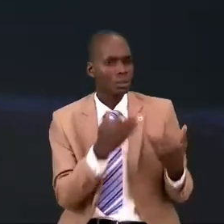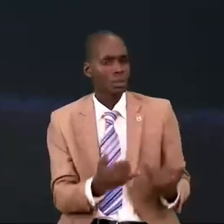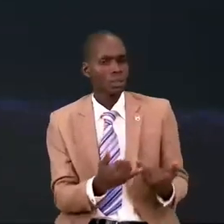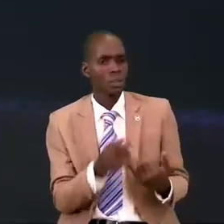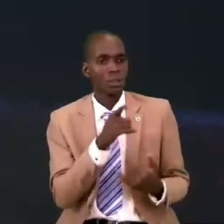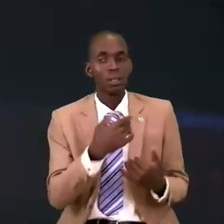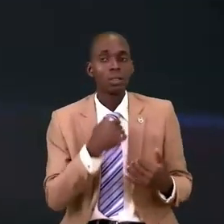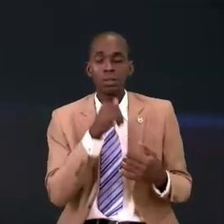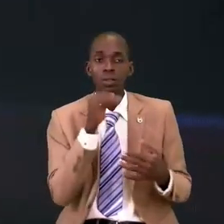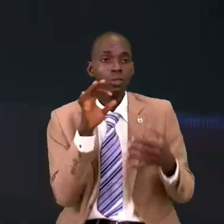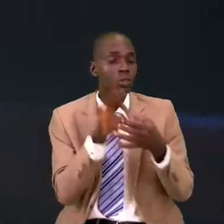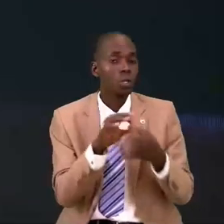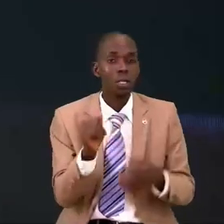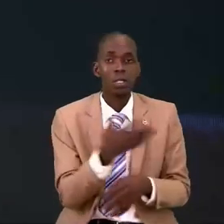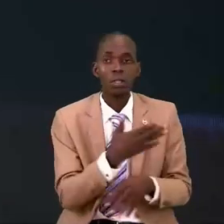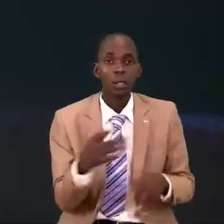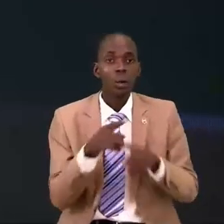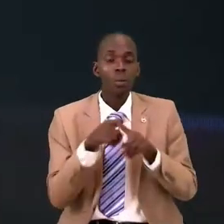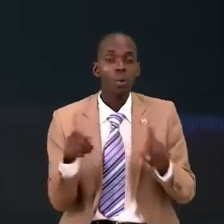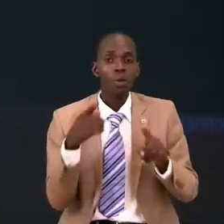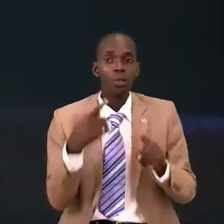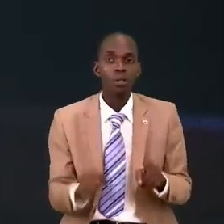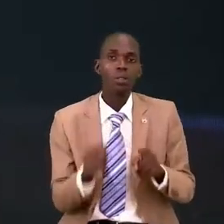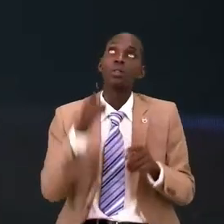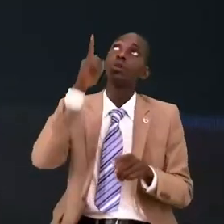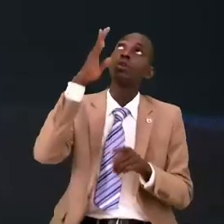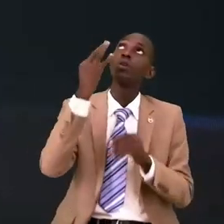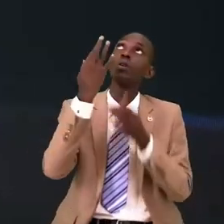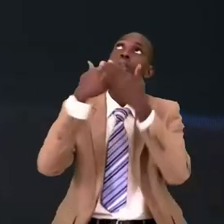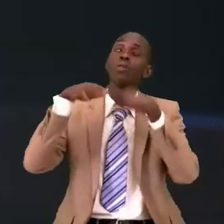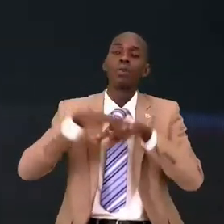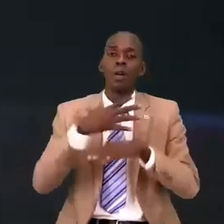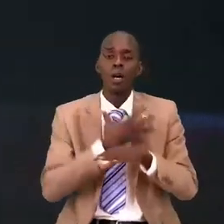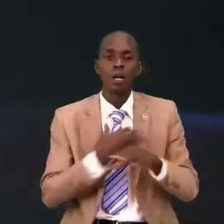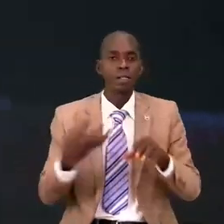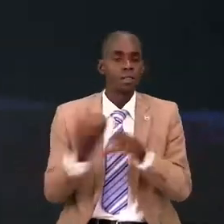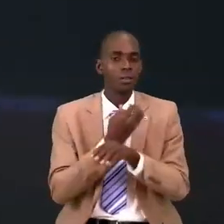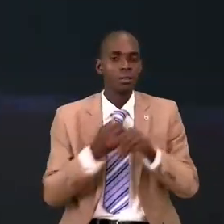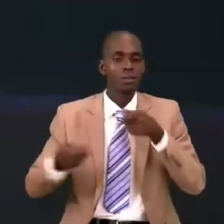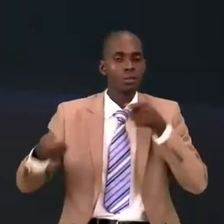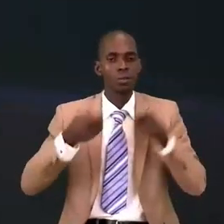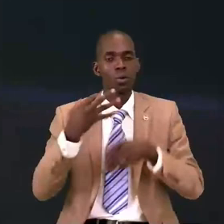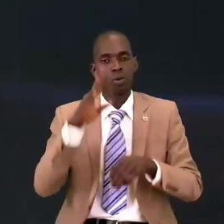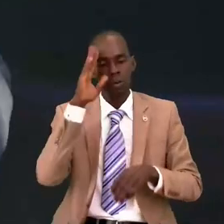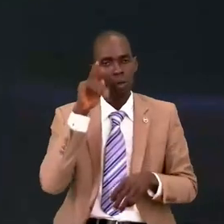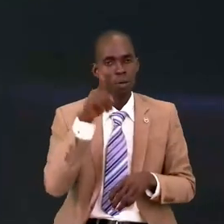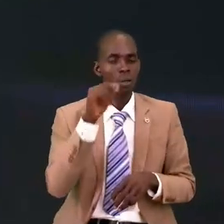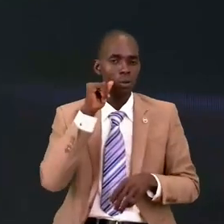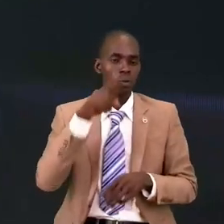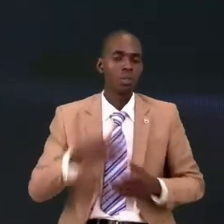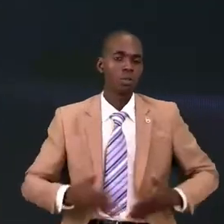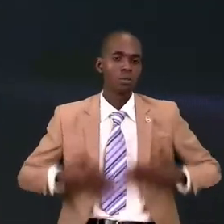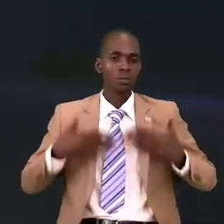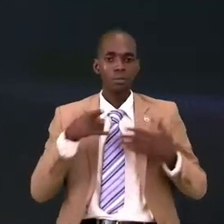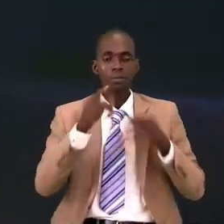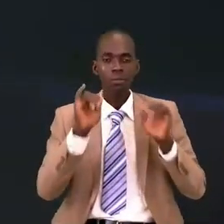s'est saisi de sa vie. Il est devenu quelqu'un de différent de la société pécheresse. Et